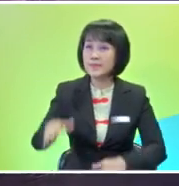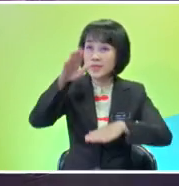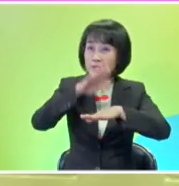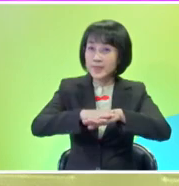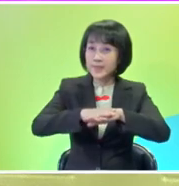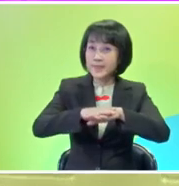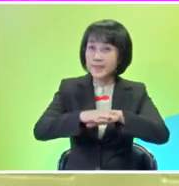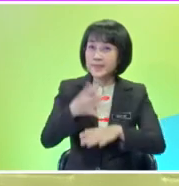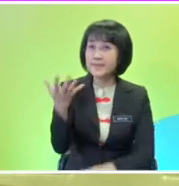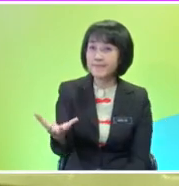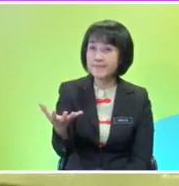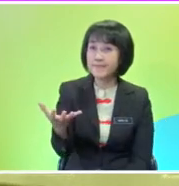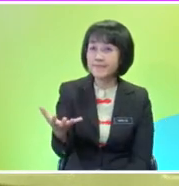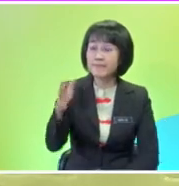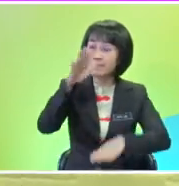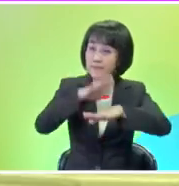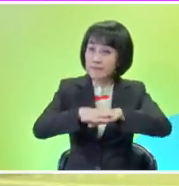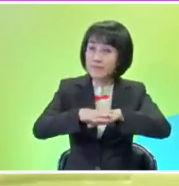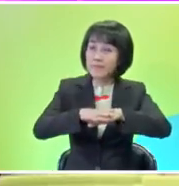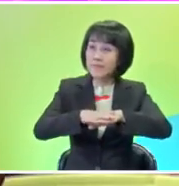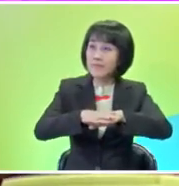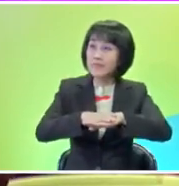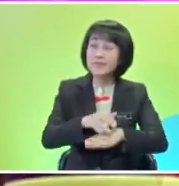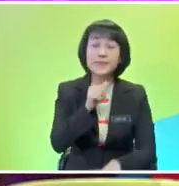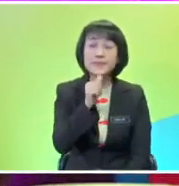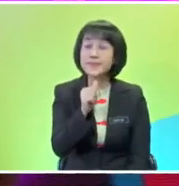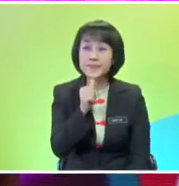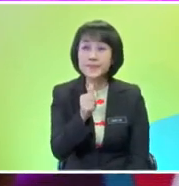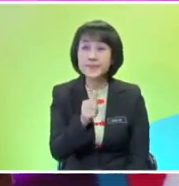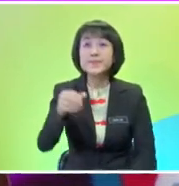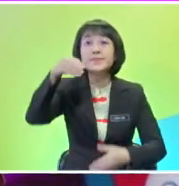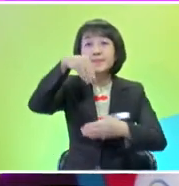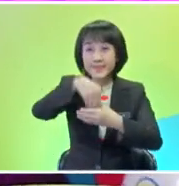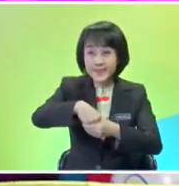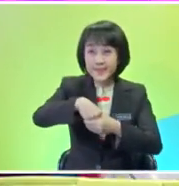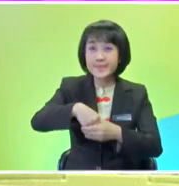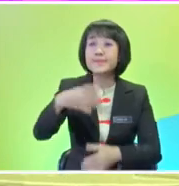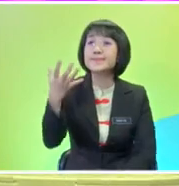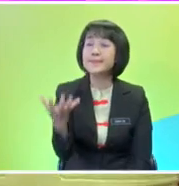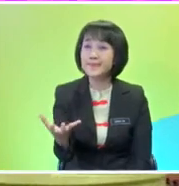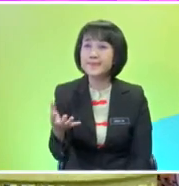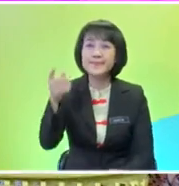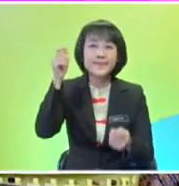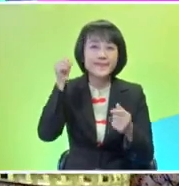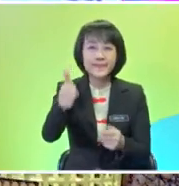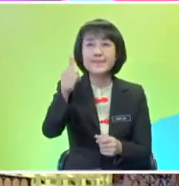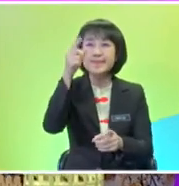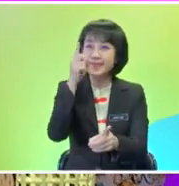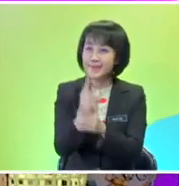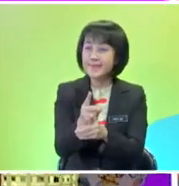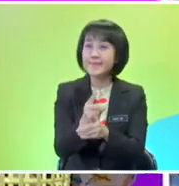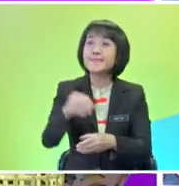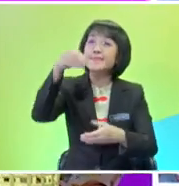Hm di atas ke ah bukan di dalam mangkuk ya tepat sekali di